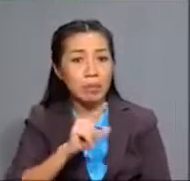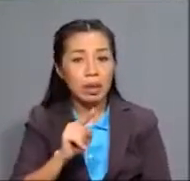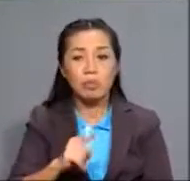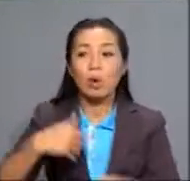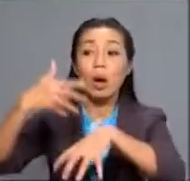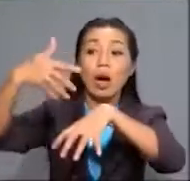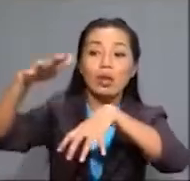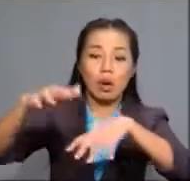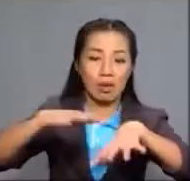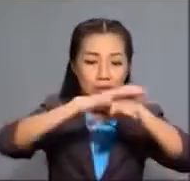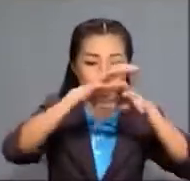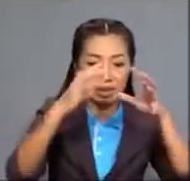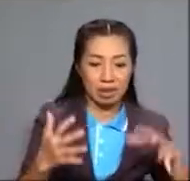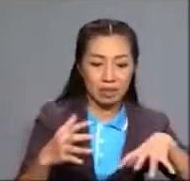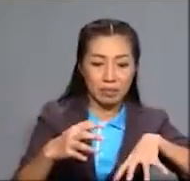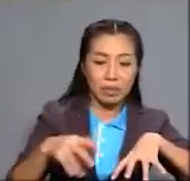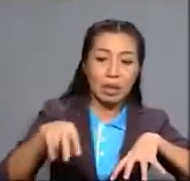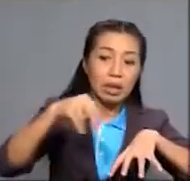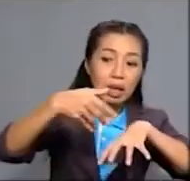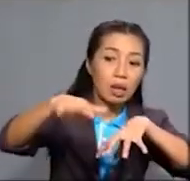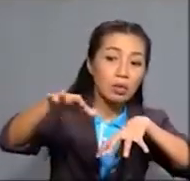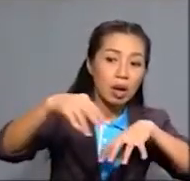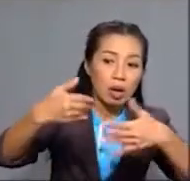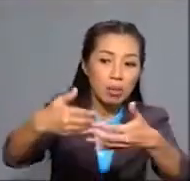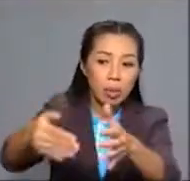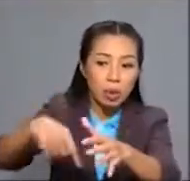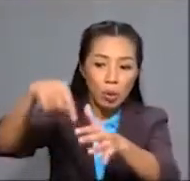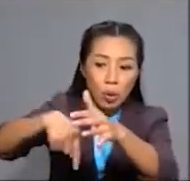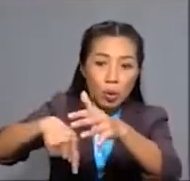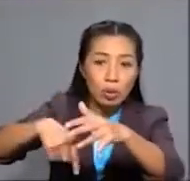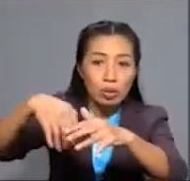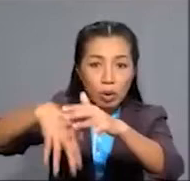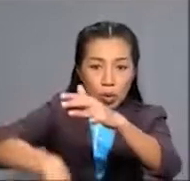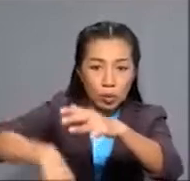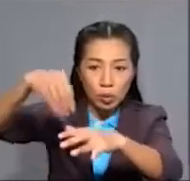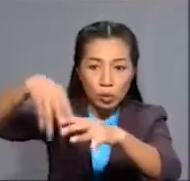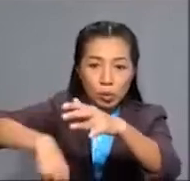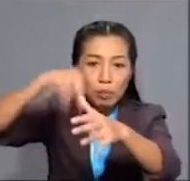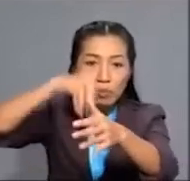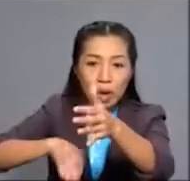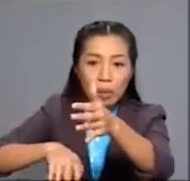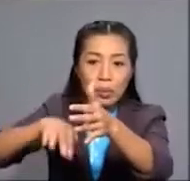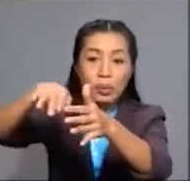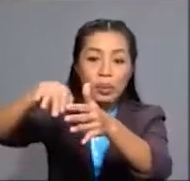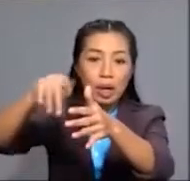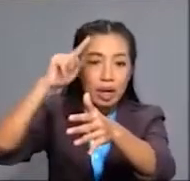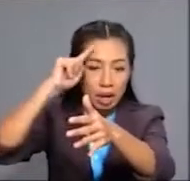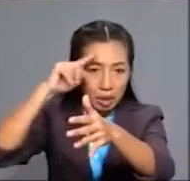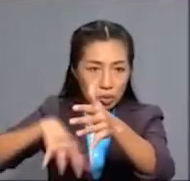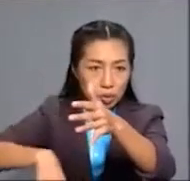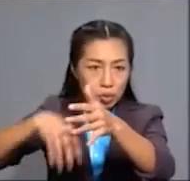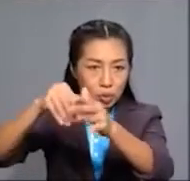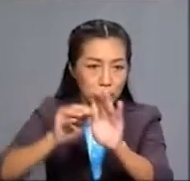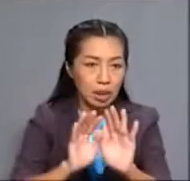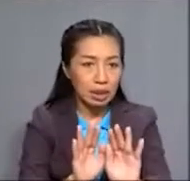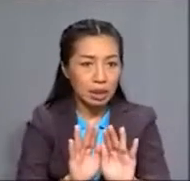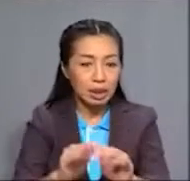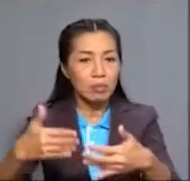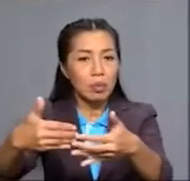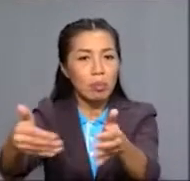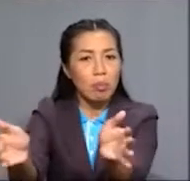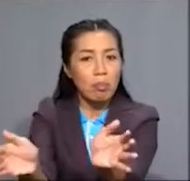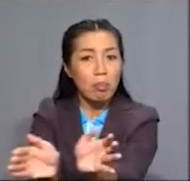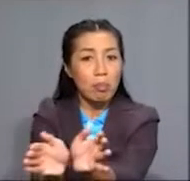างนอกโรงเรือนเราครับตอนนี้เราใช้เป็นน้ำบาดาลอยู่ครับเราสูบขึ้นมาแล้วเรามาพักพอดีบาดาลเรามีปัญห